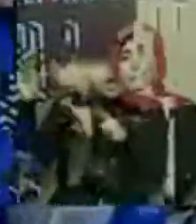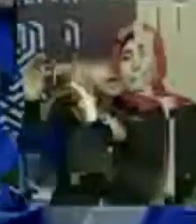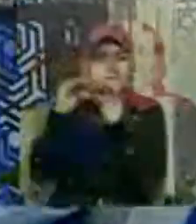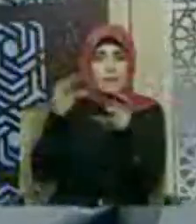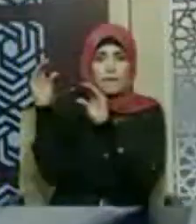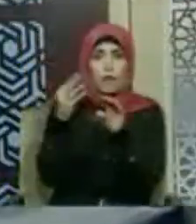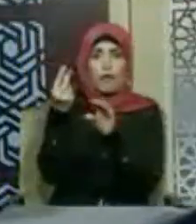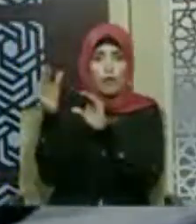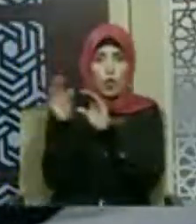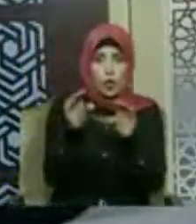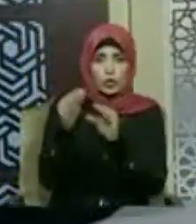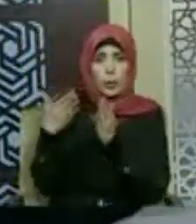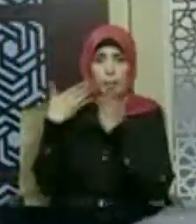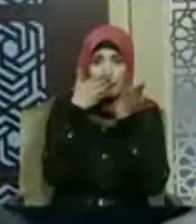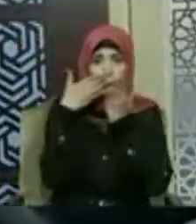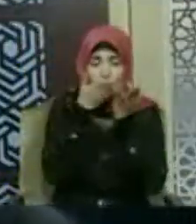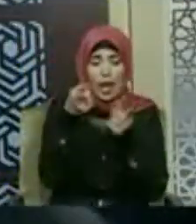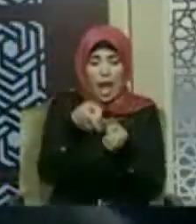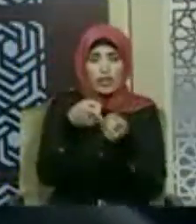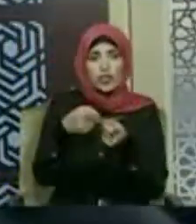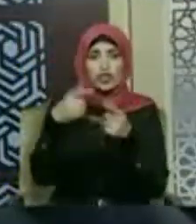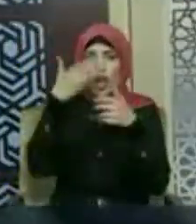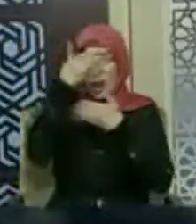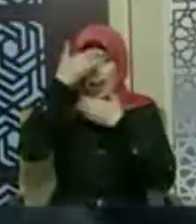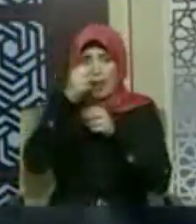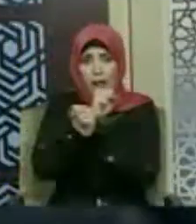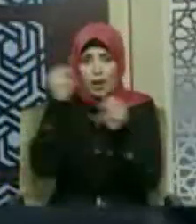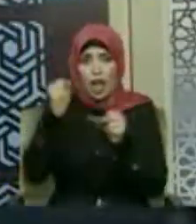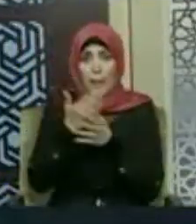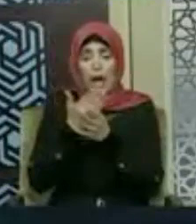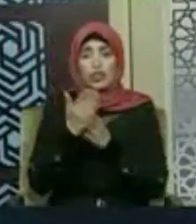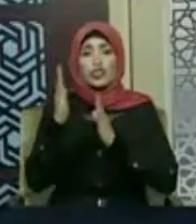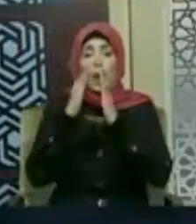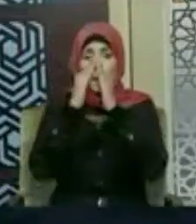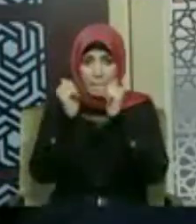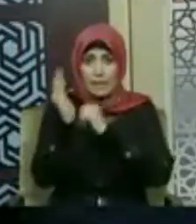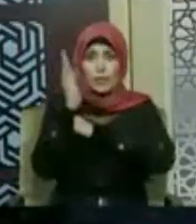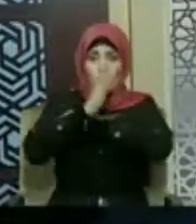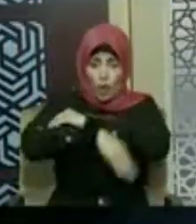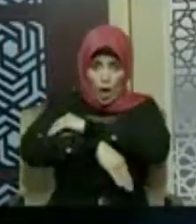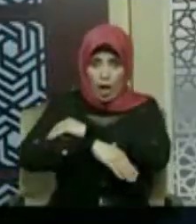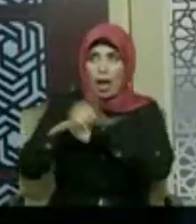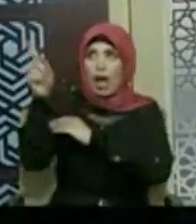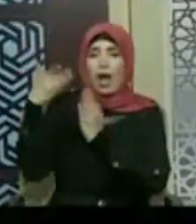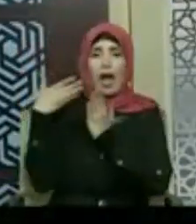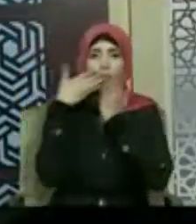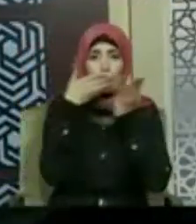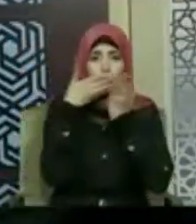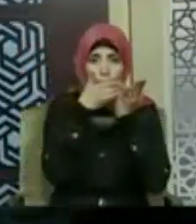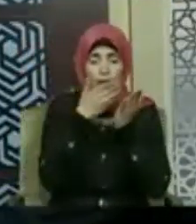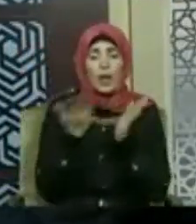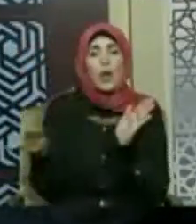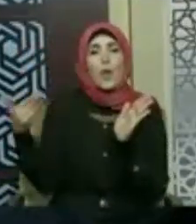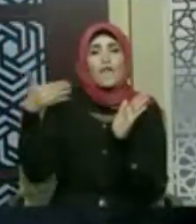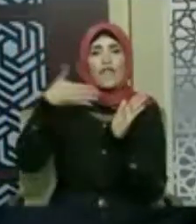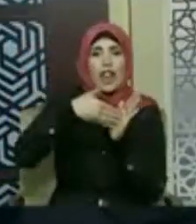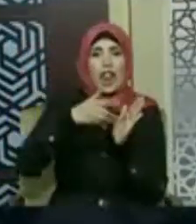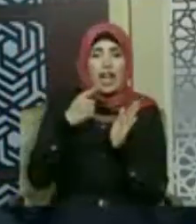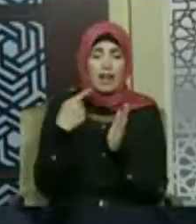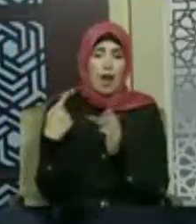فسينفقونها ثم تكون عليهم حصرة. والإرهاب لا دين